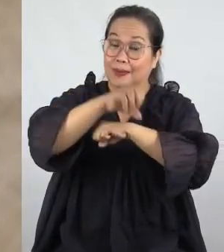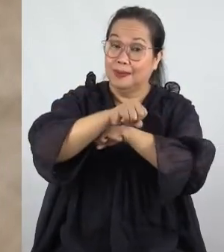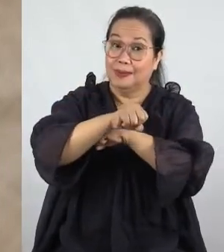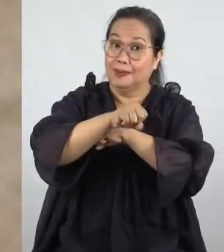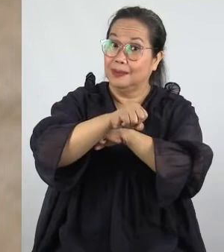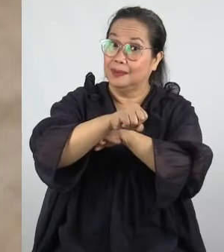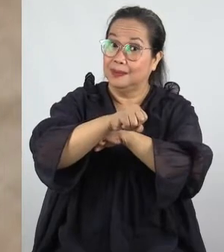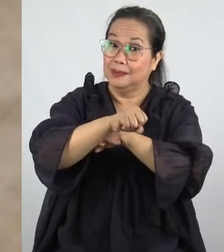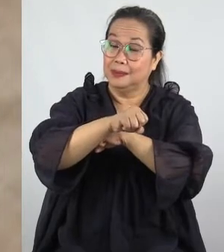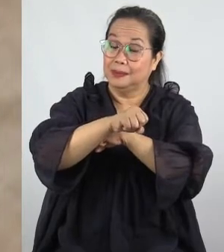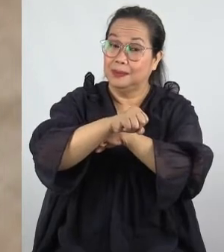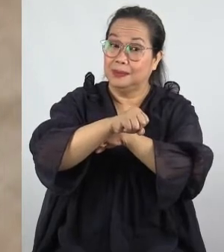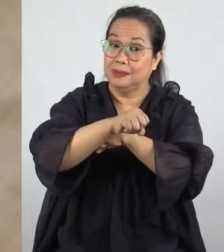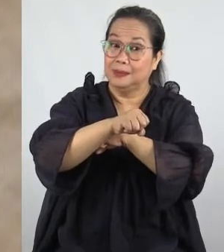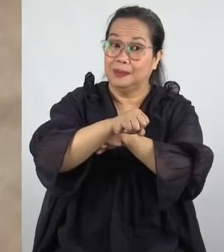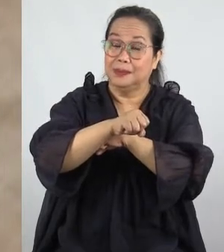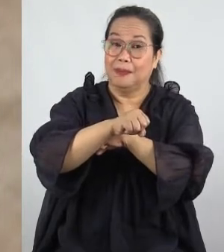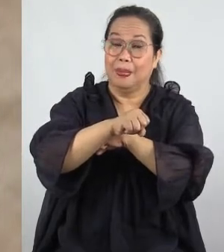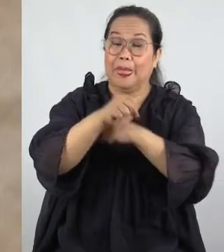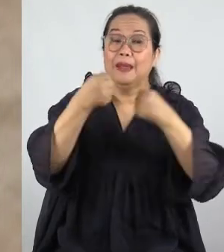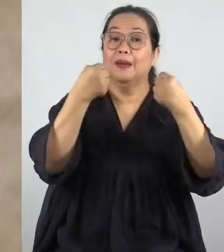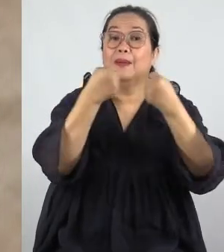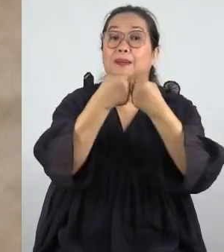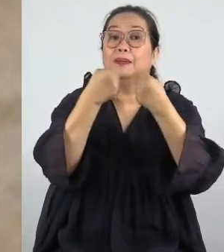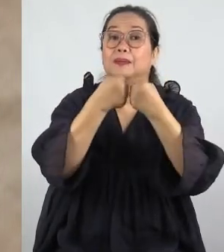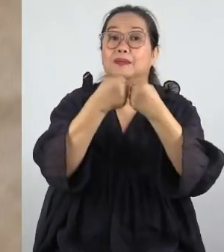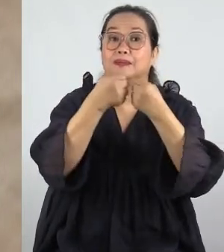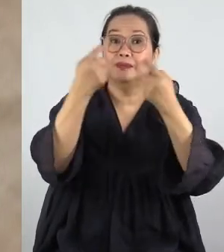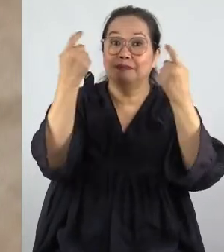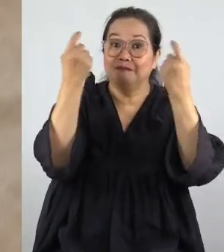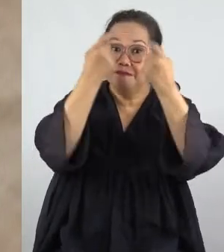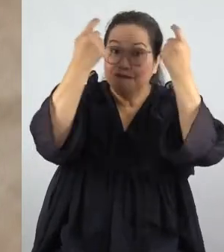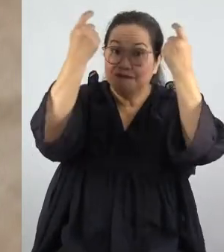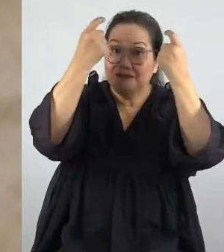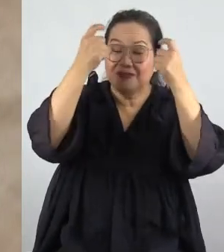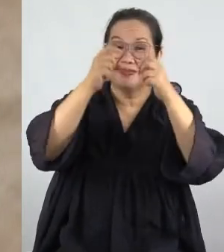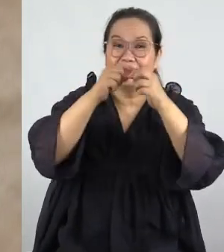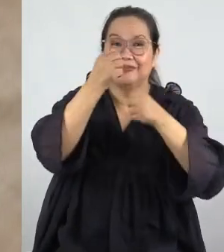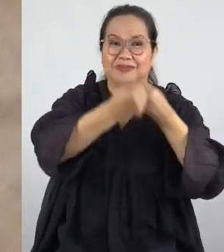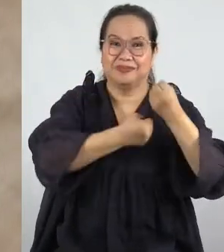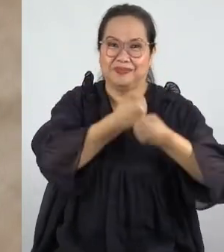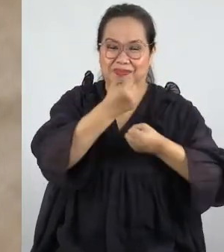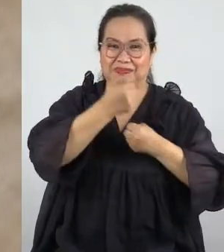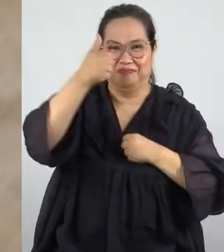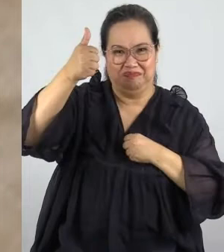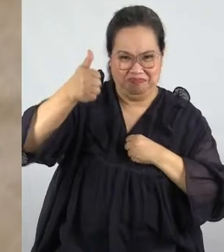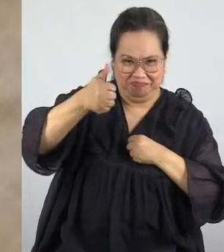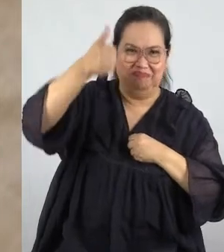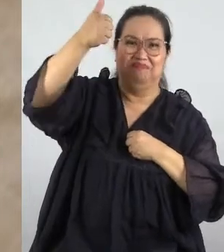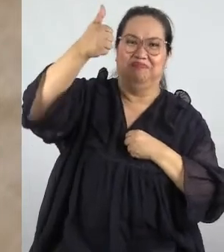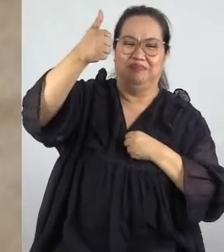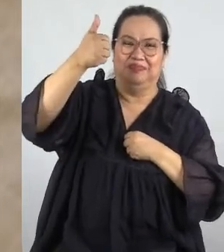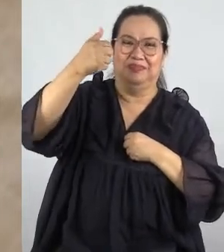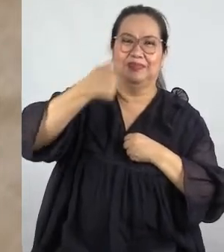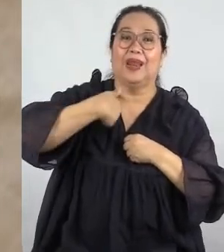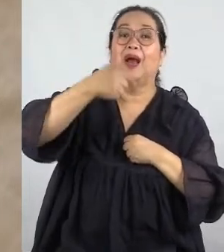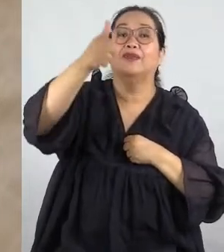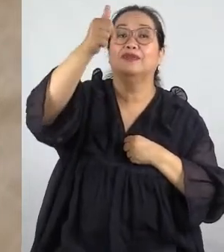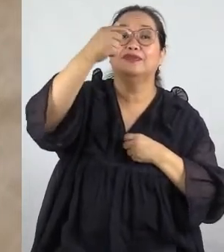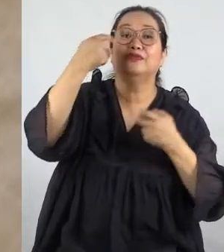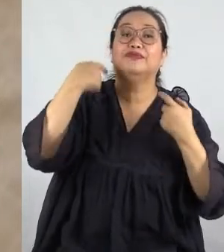o paghihimagsik o pagtatagumpay sa pagdurusa. Na may